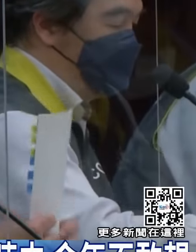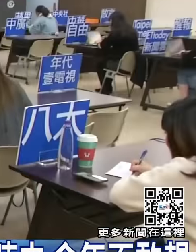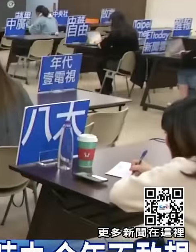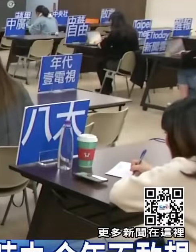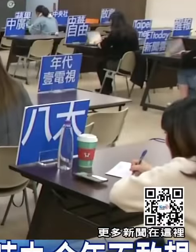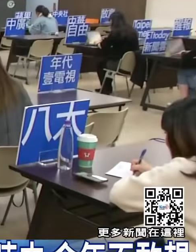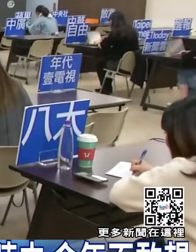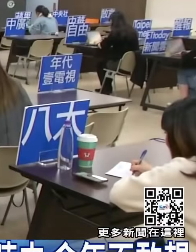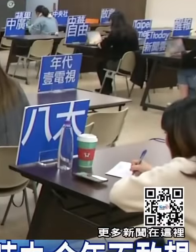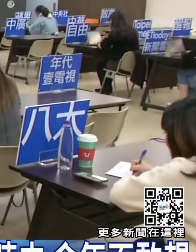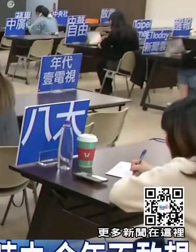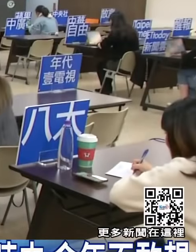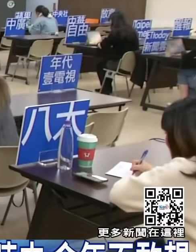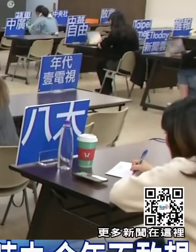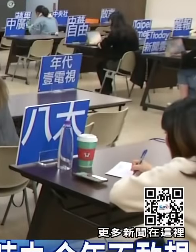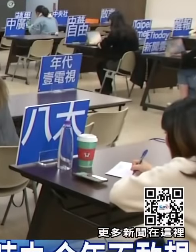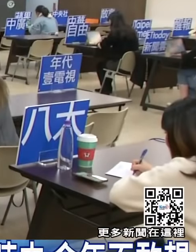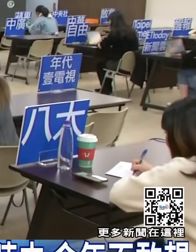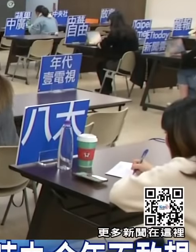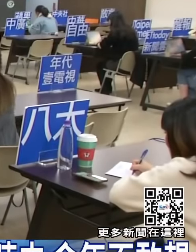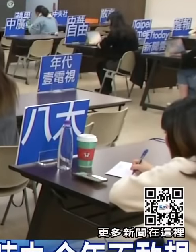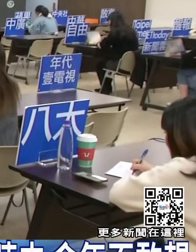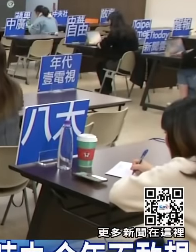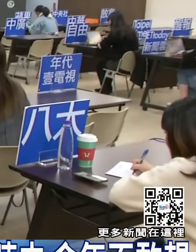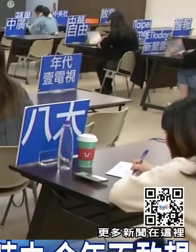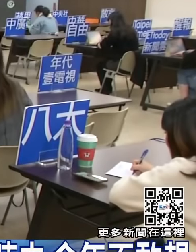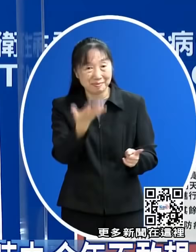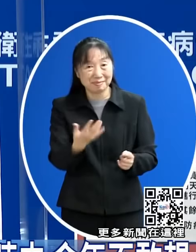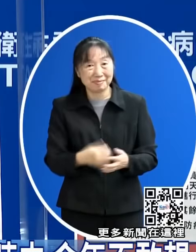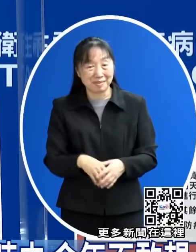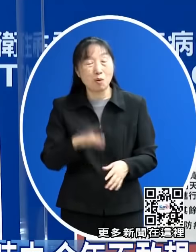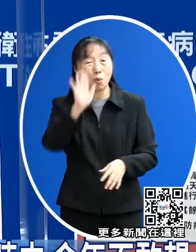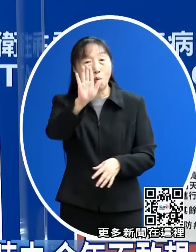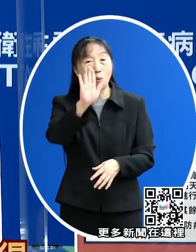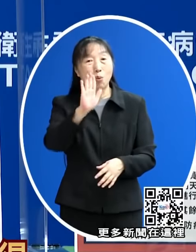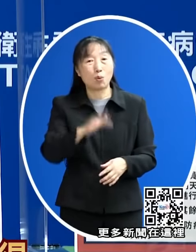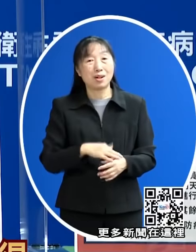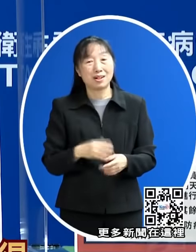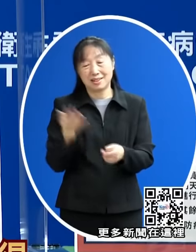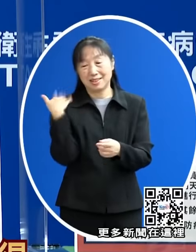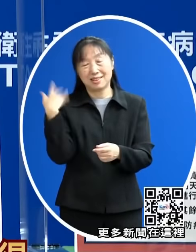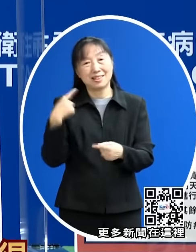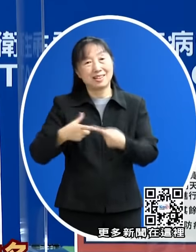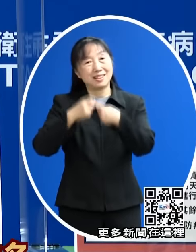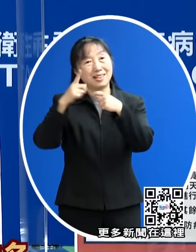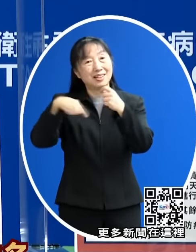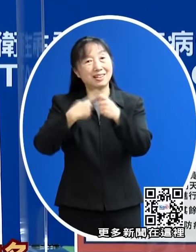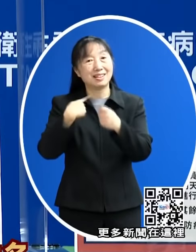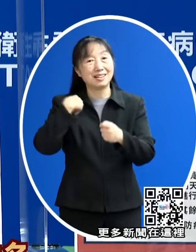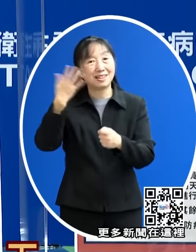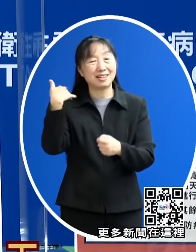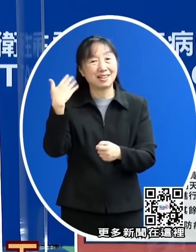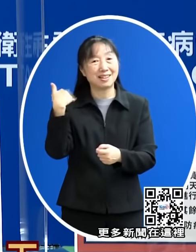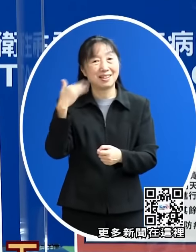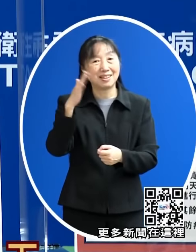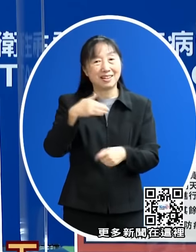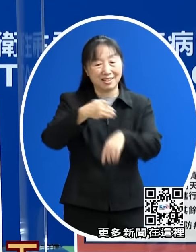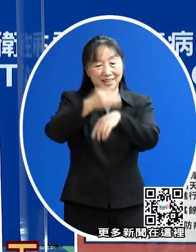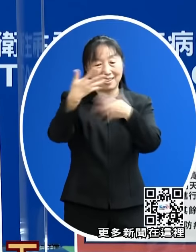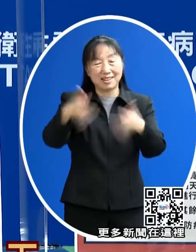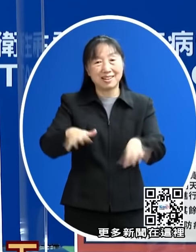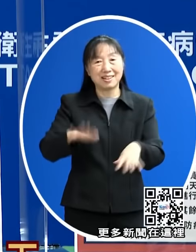年陪过年。但除夕年夜饭，部长有空团聚吗？ 我们第一年大概我记得我们是9点多嘛，哈，那天